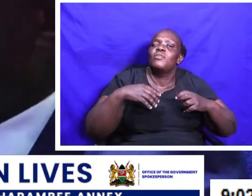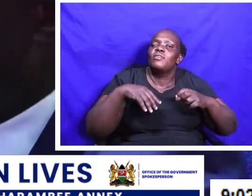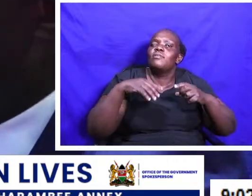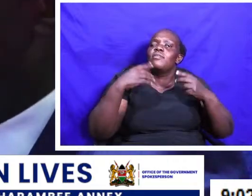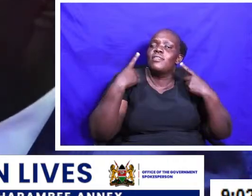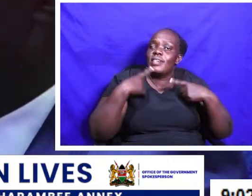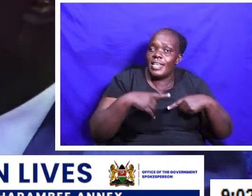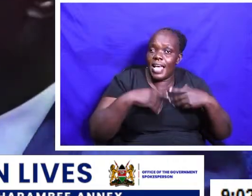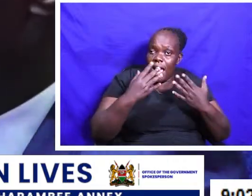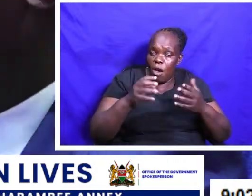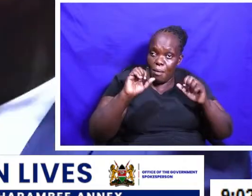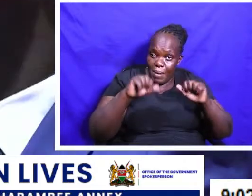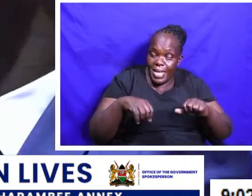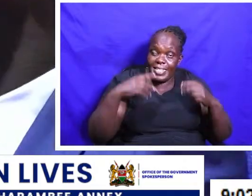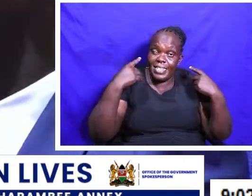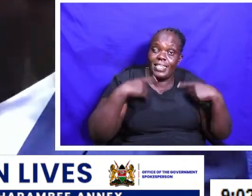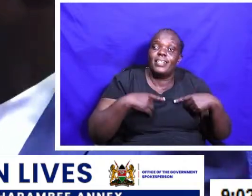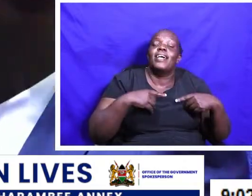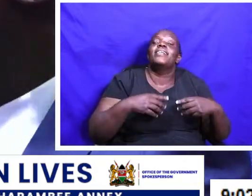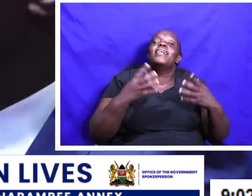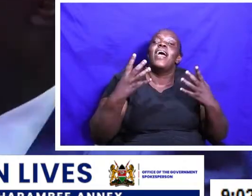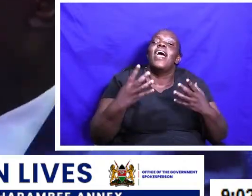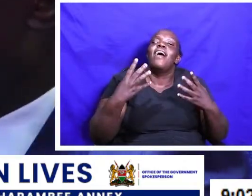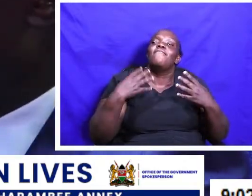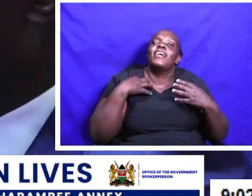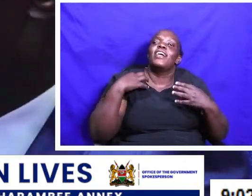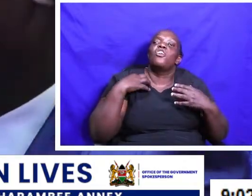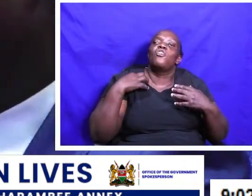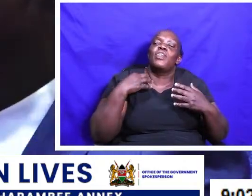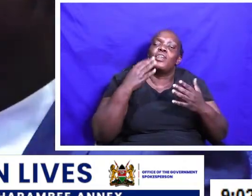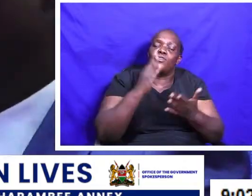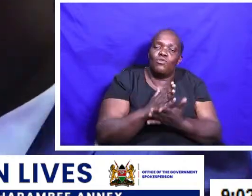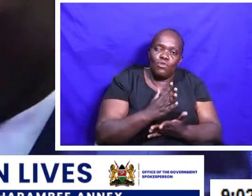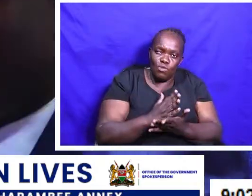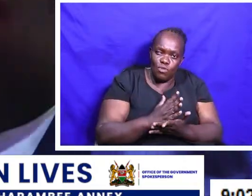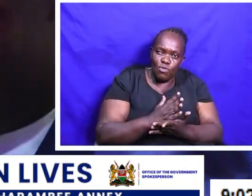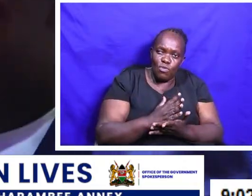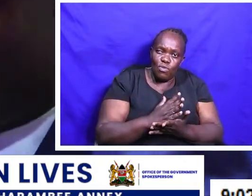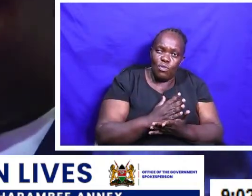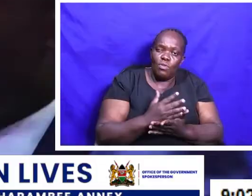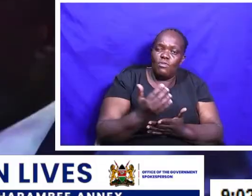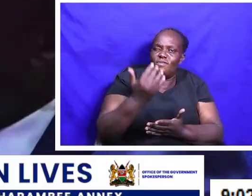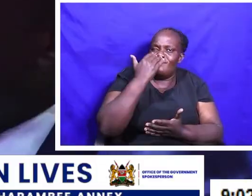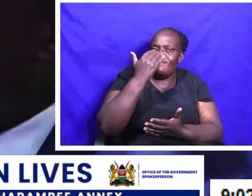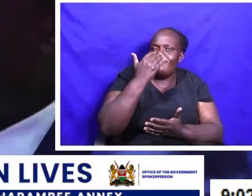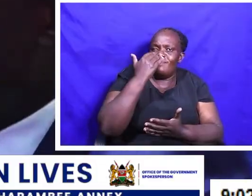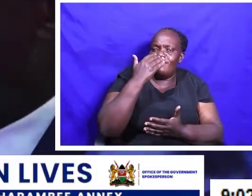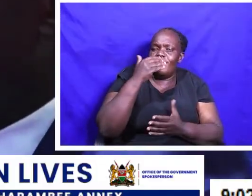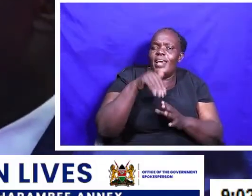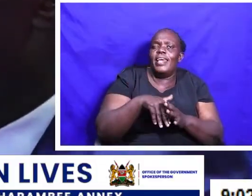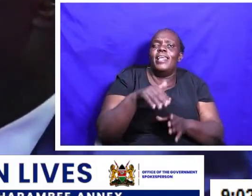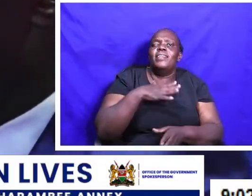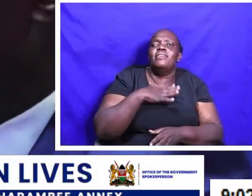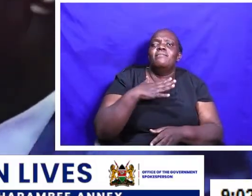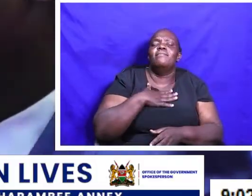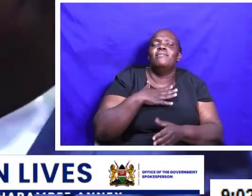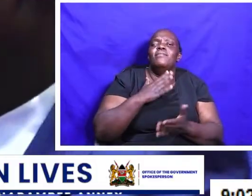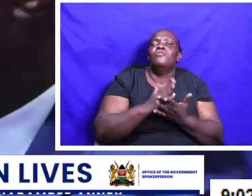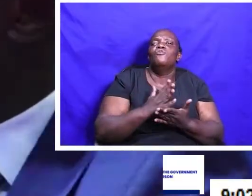ukiendesha pikipiki yako lazima uvae nguo mzito. Bure ile upepo wiki kuingia kwa